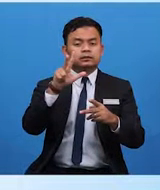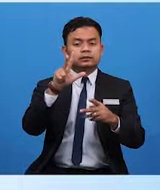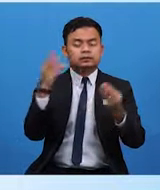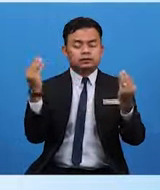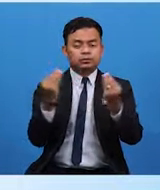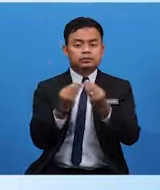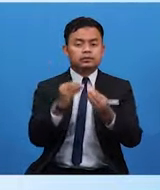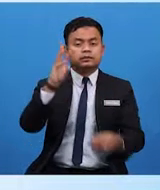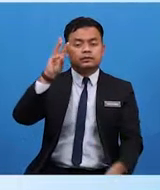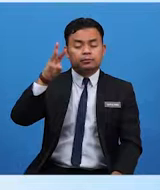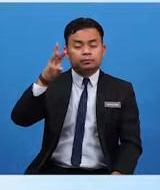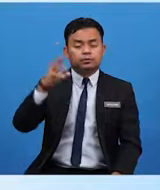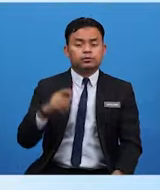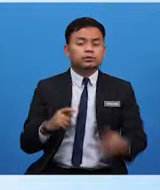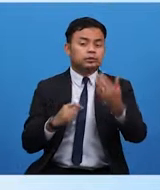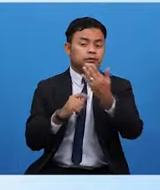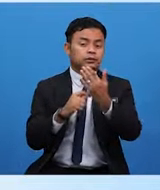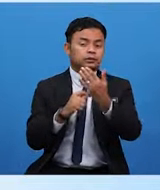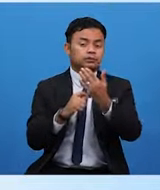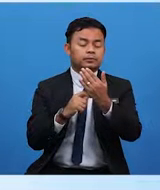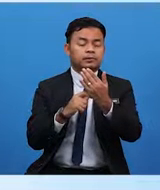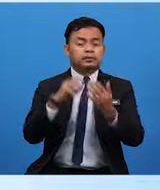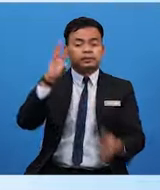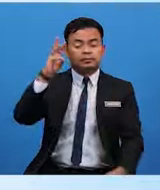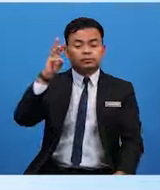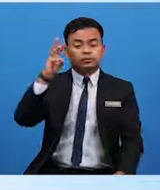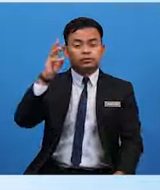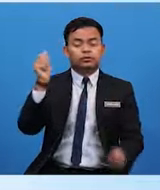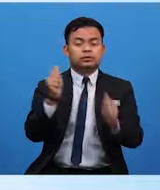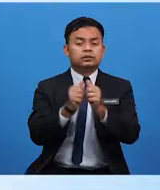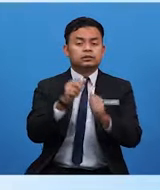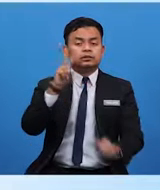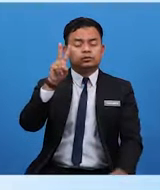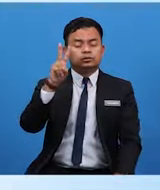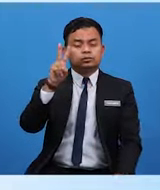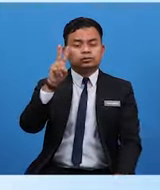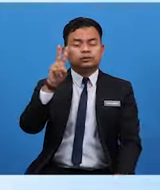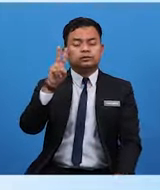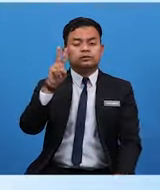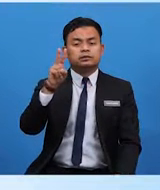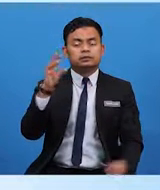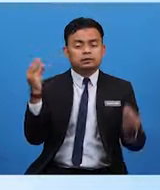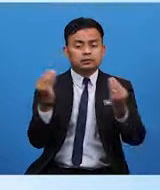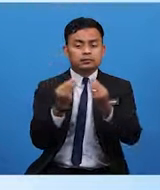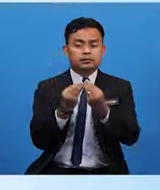67 Yan tambahkan 60 dengan 2 = 62°